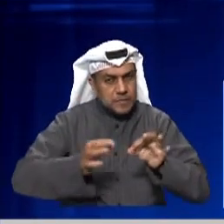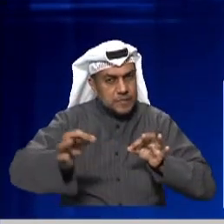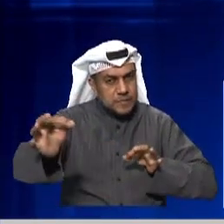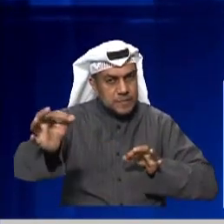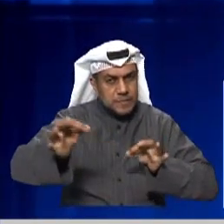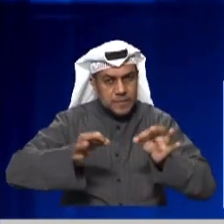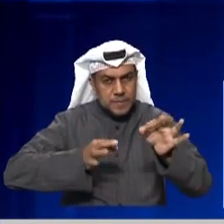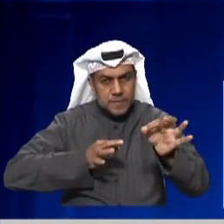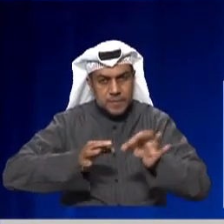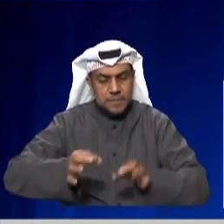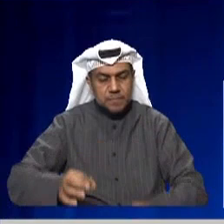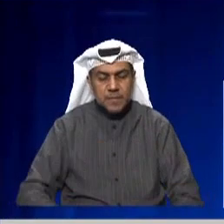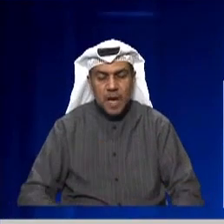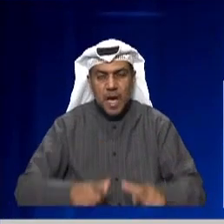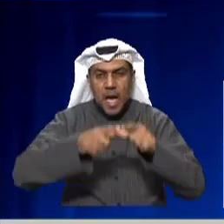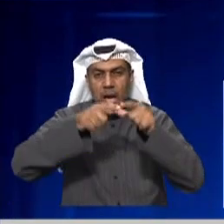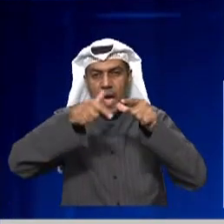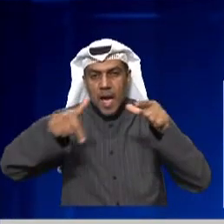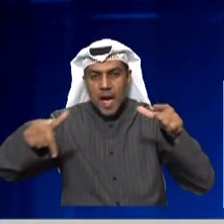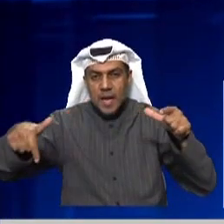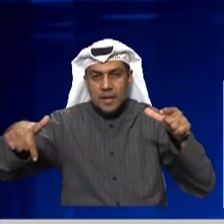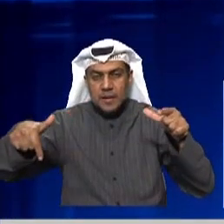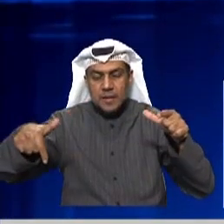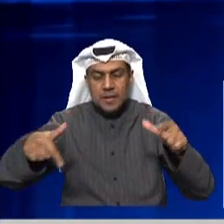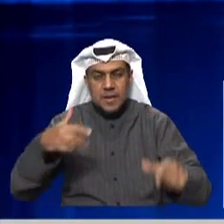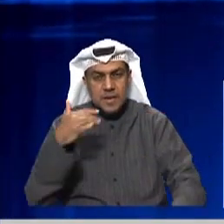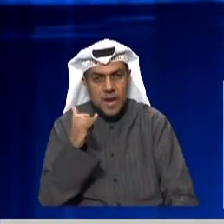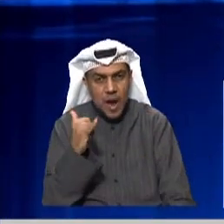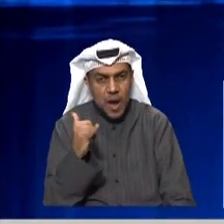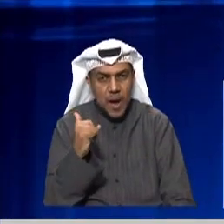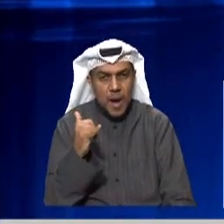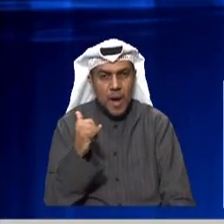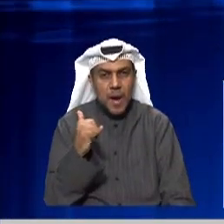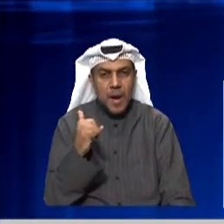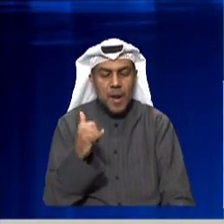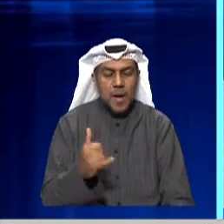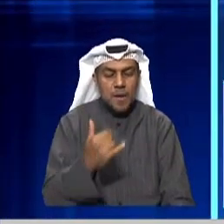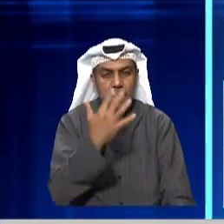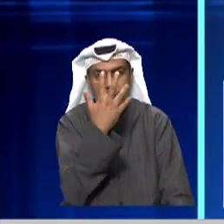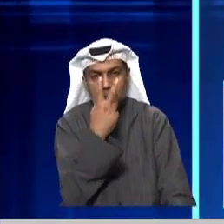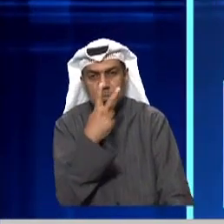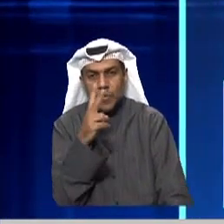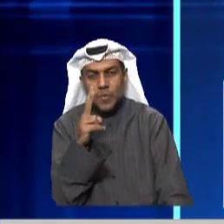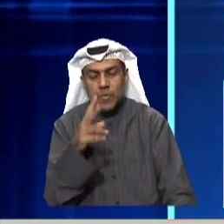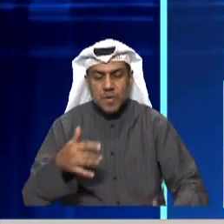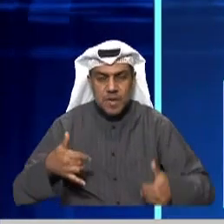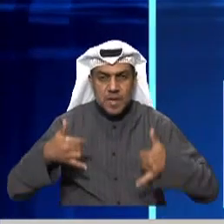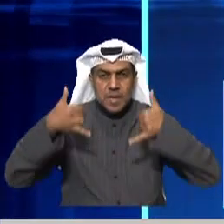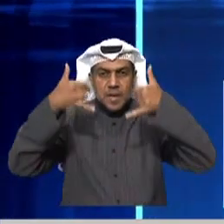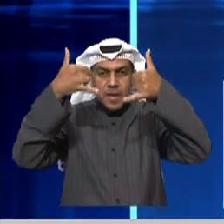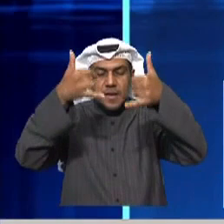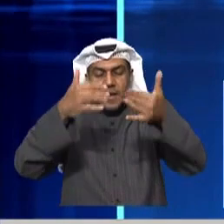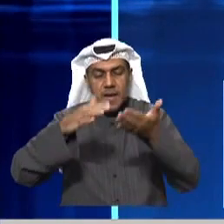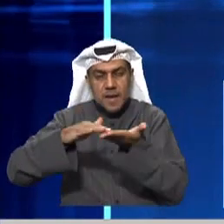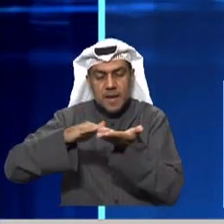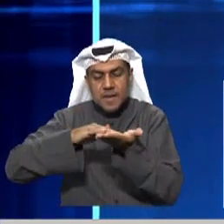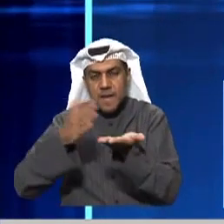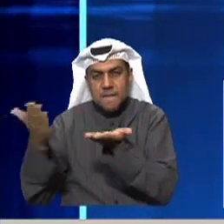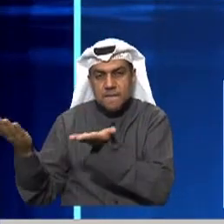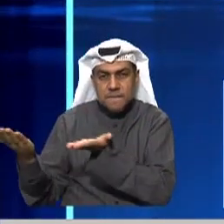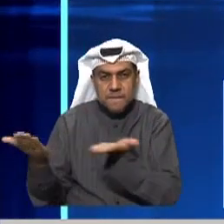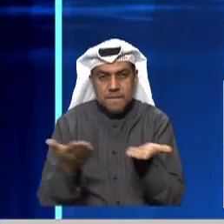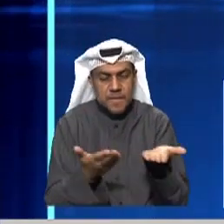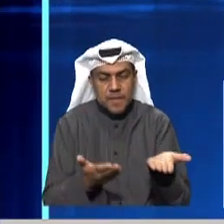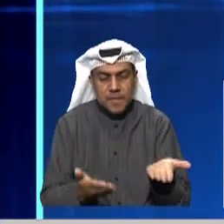العربي 25 لكرة القدم خليجي 25، والتي استضافتها جمهورية العراق